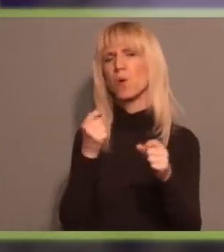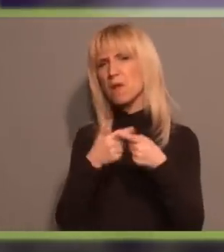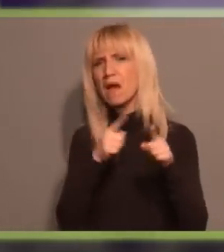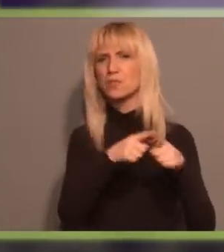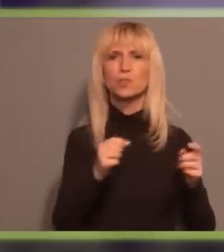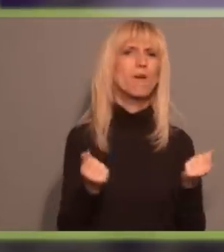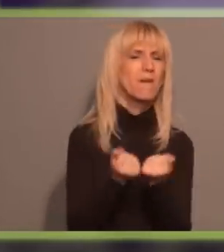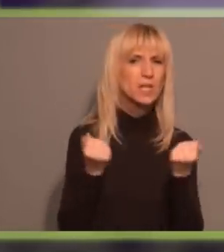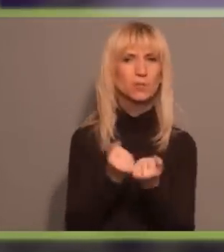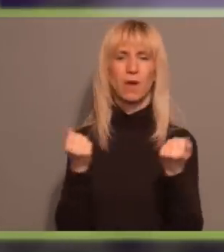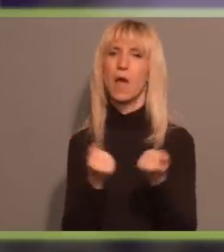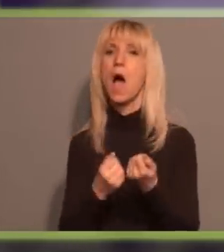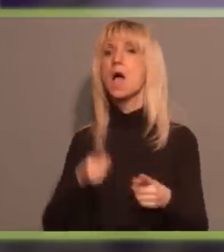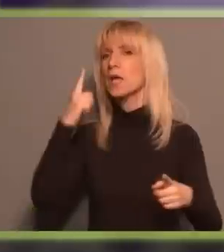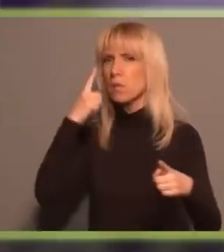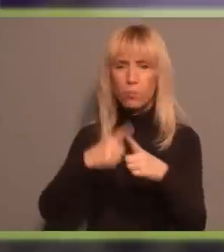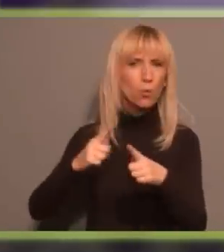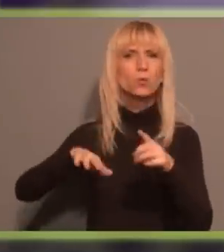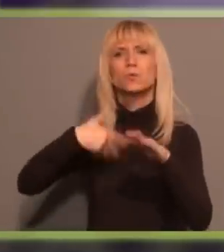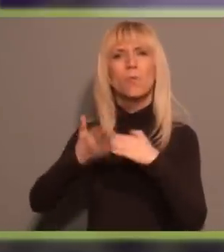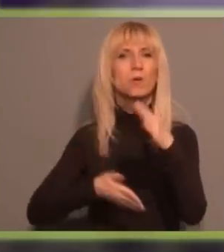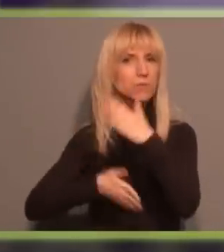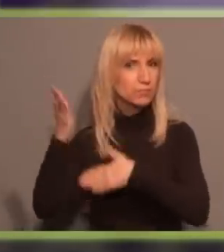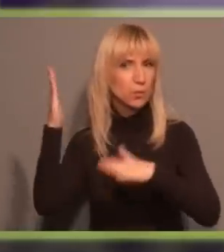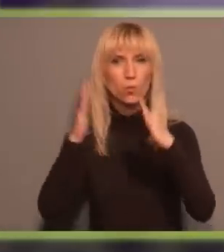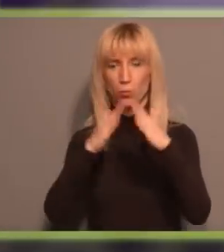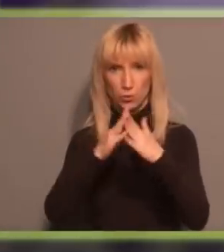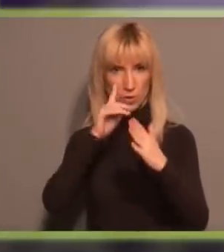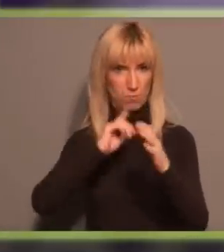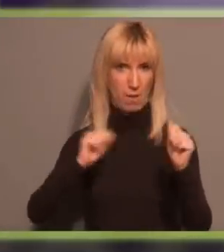različite vežba. Isto sam radila i sa mamom u kući.